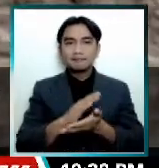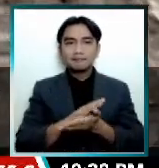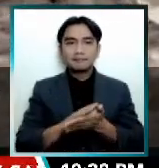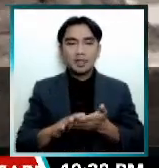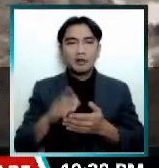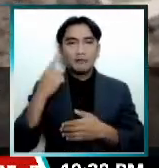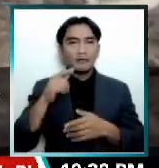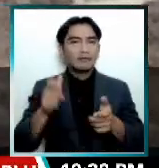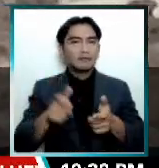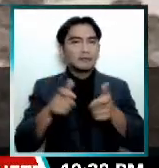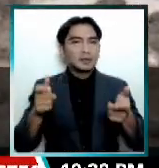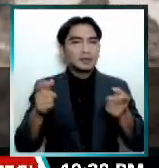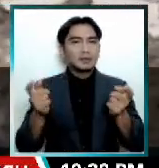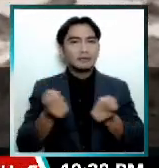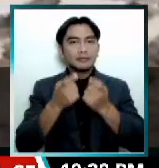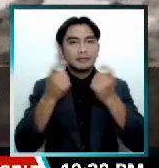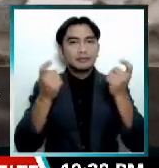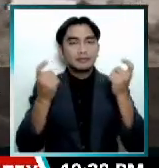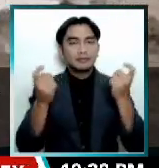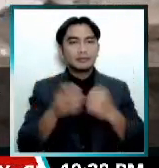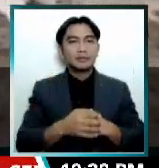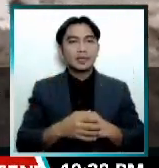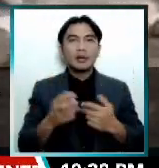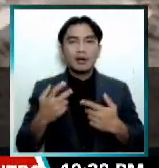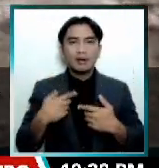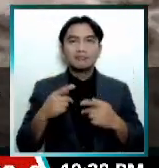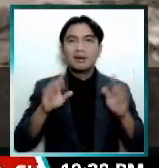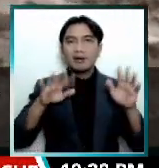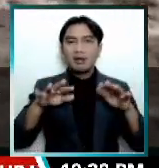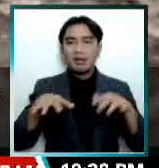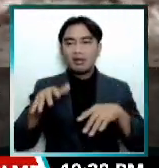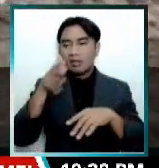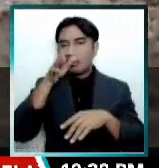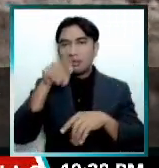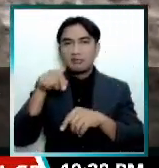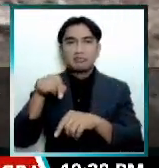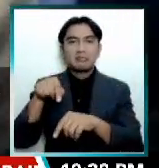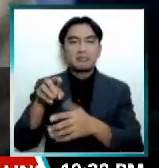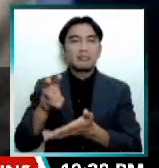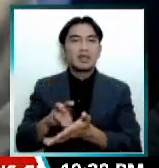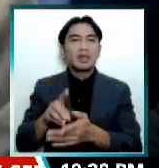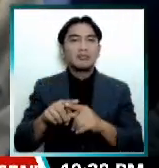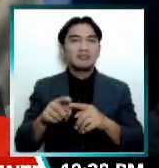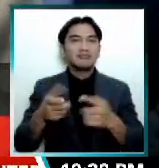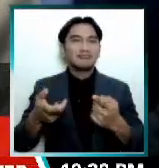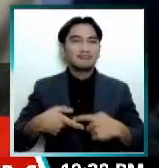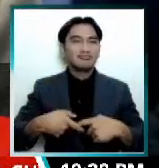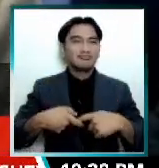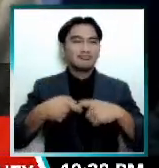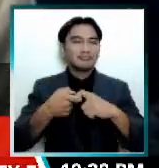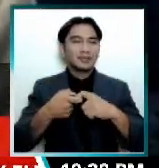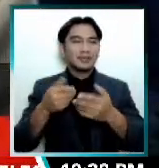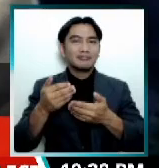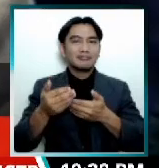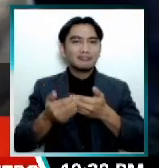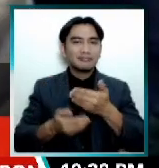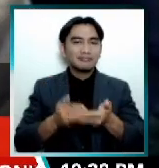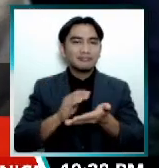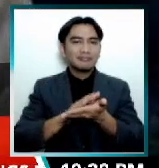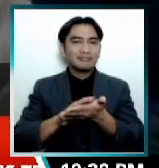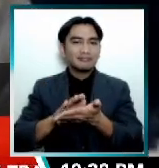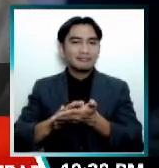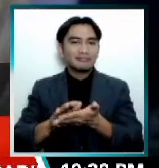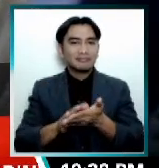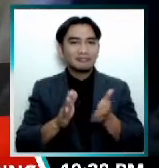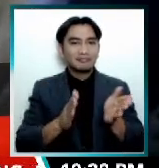selebrasyon. Ilang araw nang nag-uulan sa Cebu kaya naantala ang pag-aayos dito. Senyor Santo Niño will talk